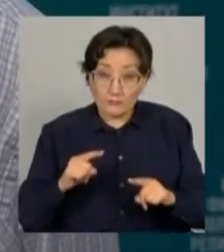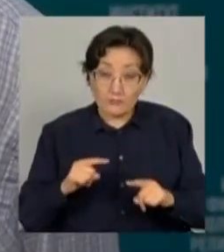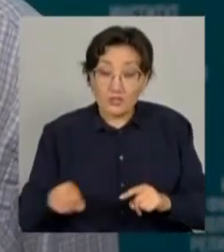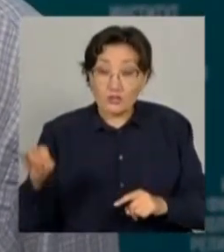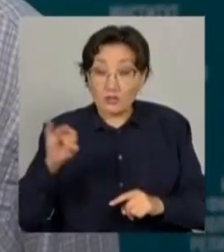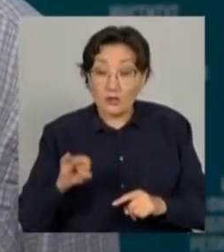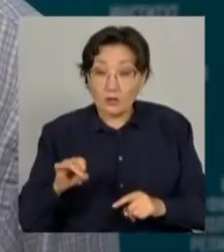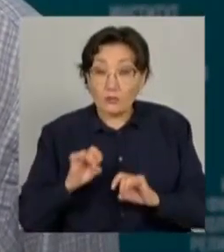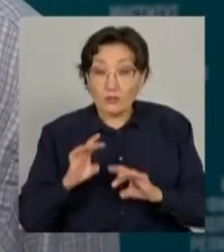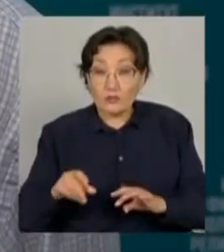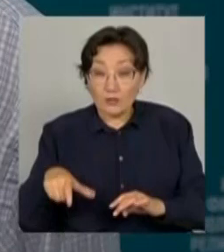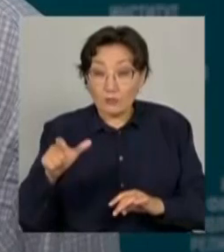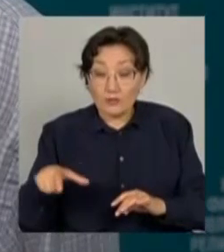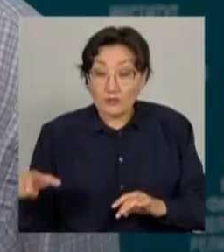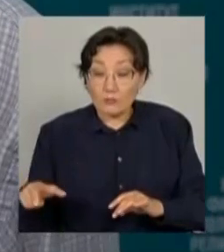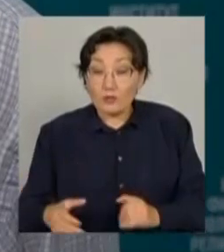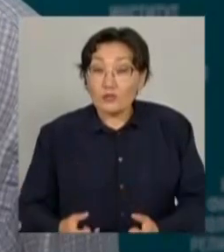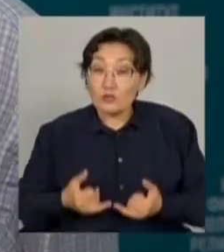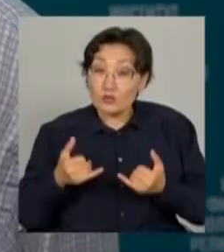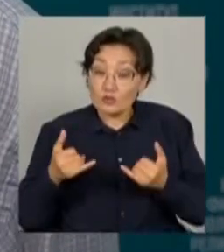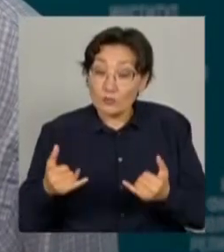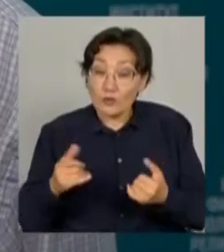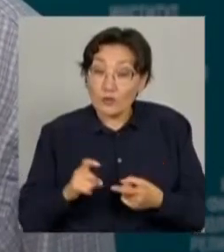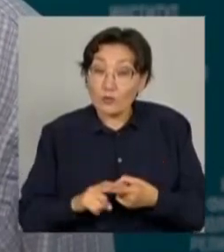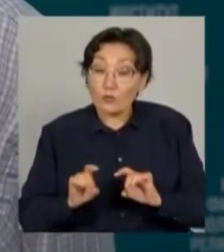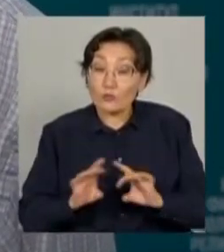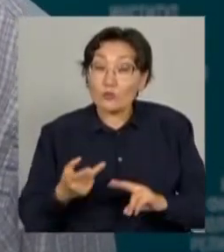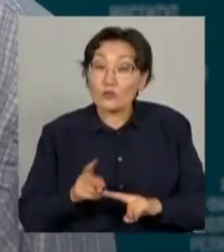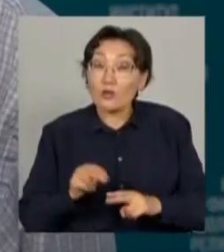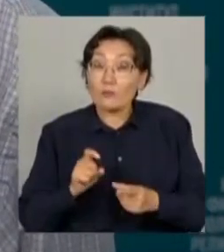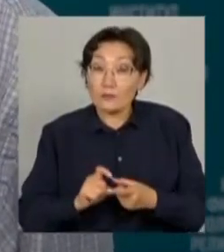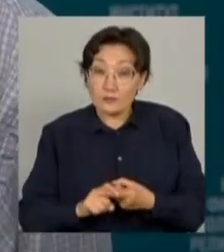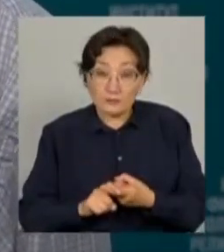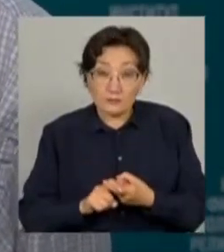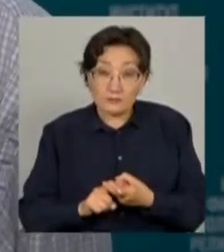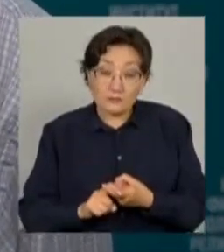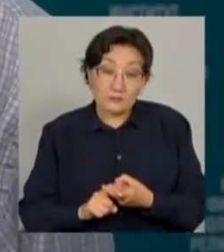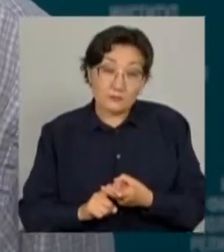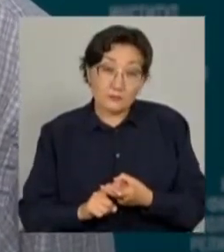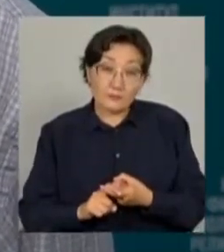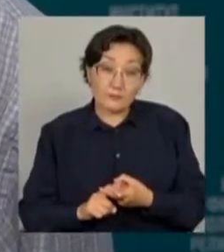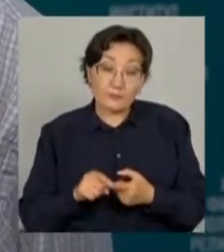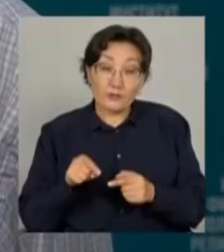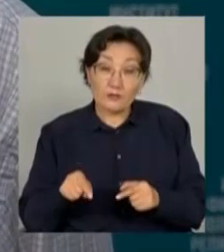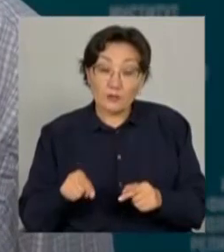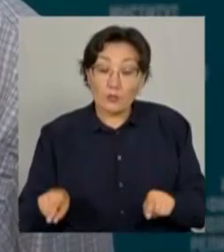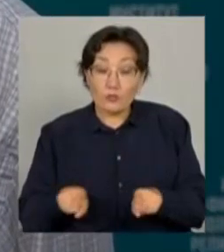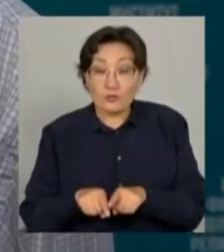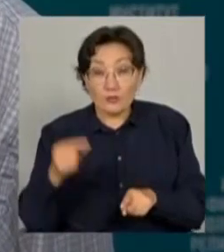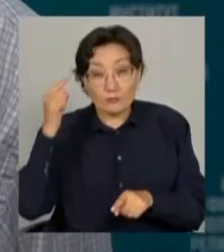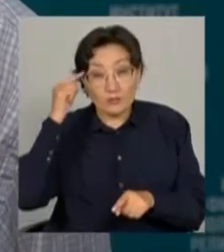тарихи тұлғаларды дәріптеу, мансұқтау туралы айтып өтті. Соған қарағанда сол жерде мынандай бір ой